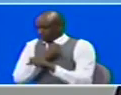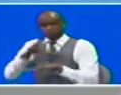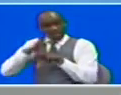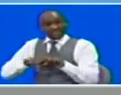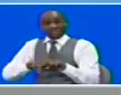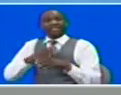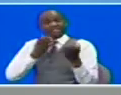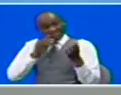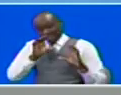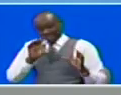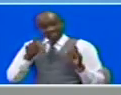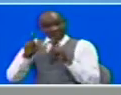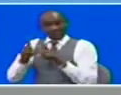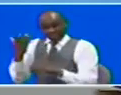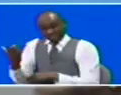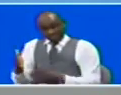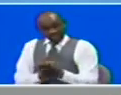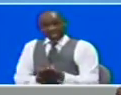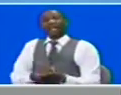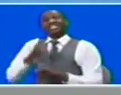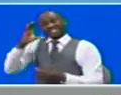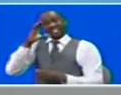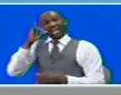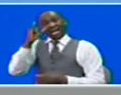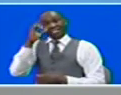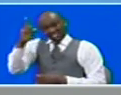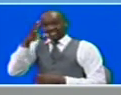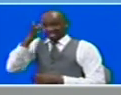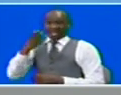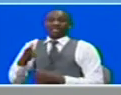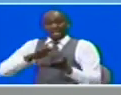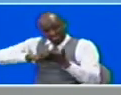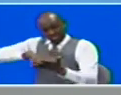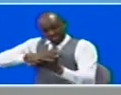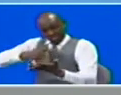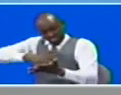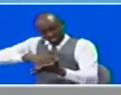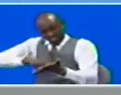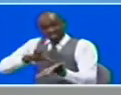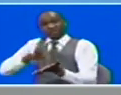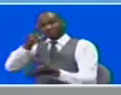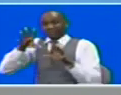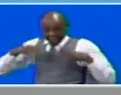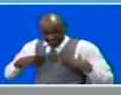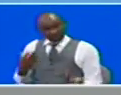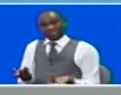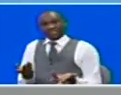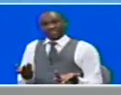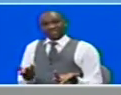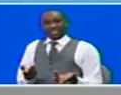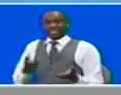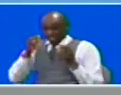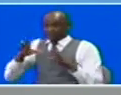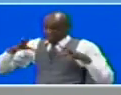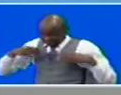ukiangalia kwa CID vidole vyako viko pale, na ukiangalia record inasema ya kwamba ulikubali. Kama umekiri haufai kupata,